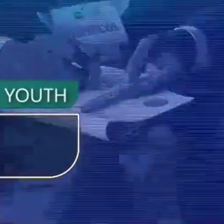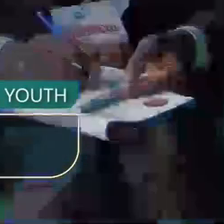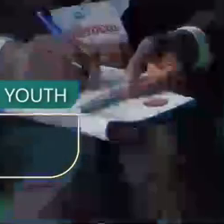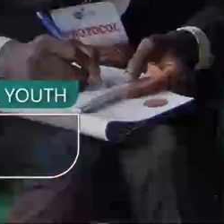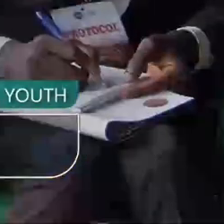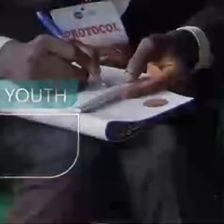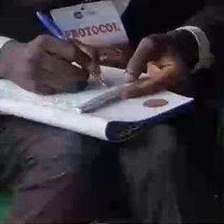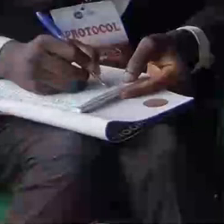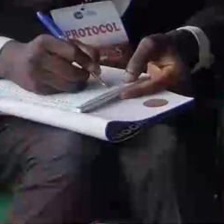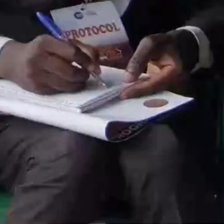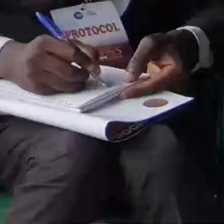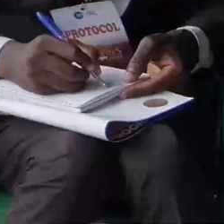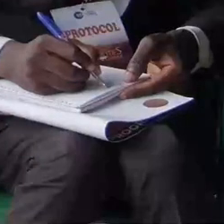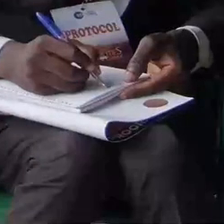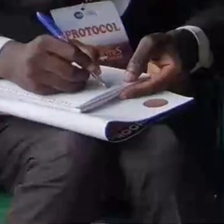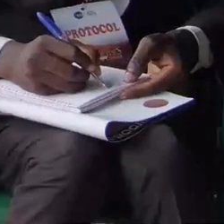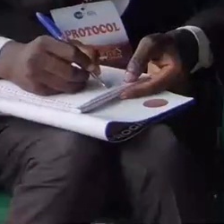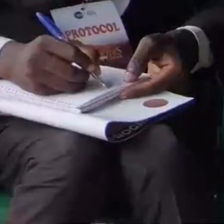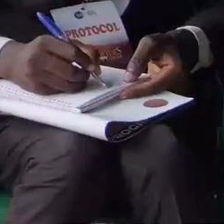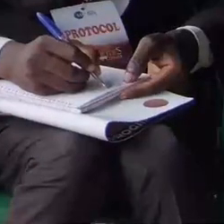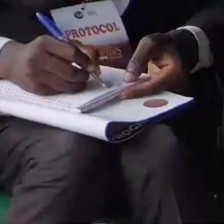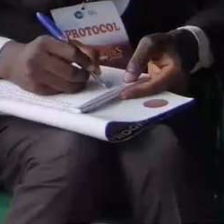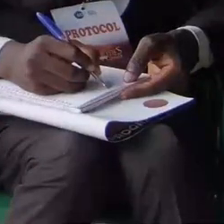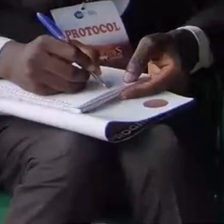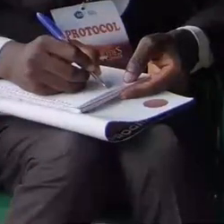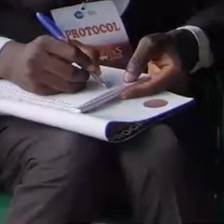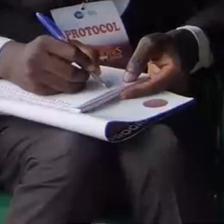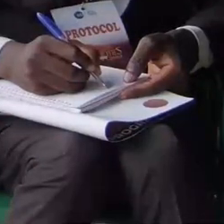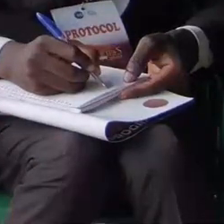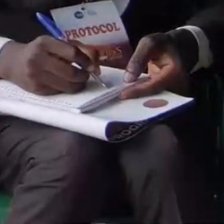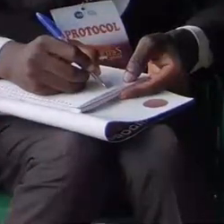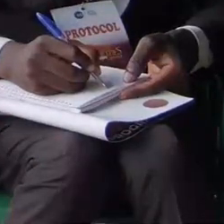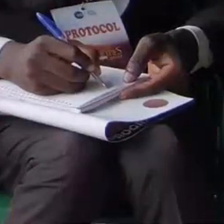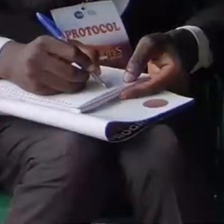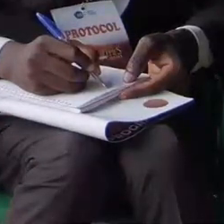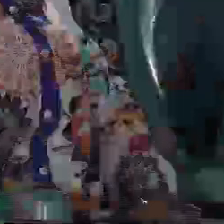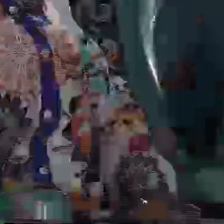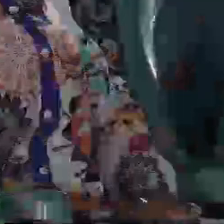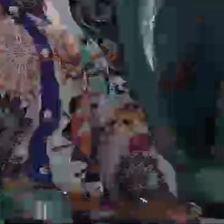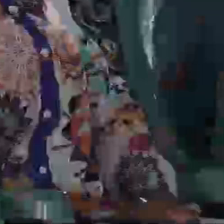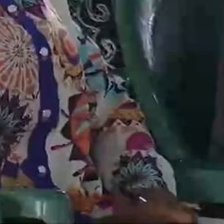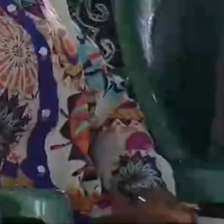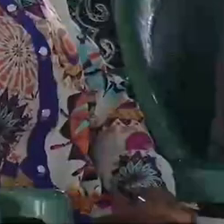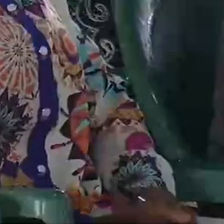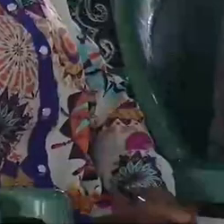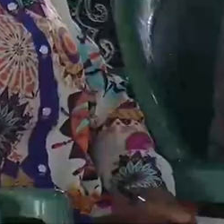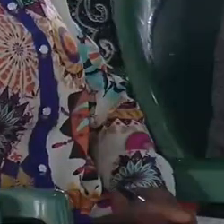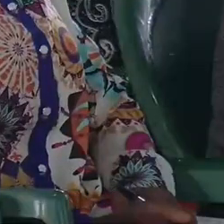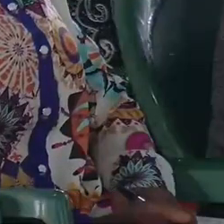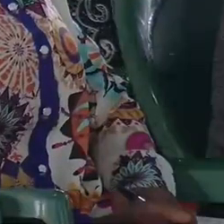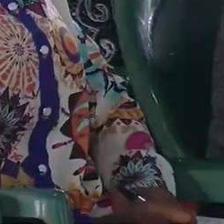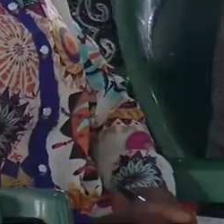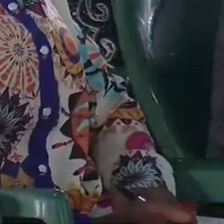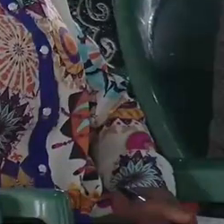vous pouvez être contaminés par eux même si vous ajoutez vous avez de grands